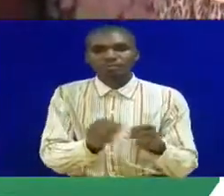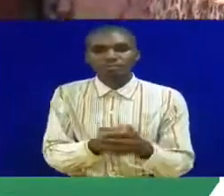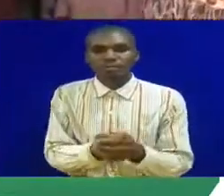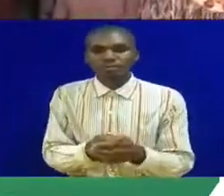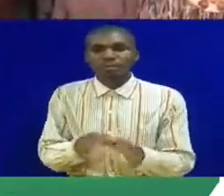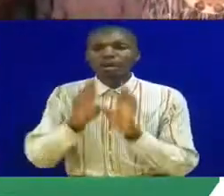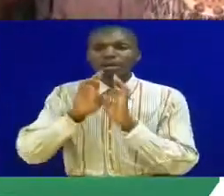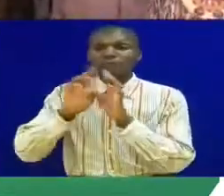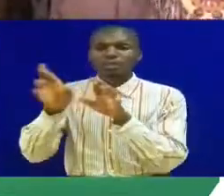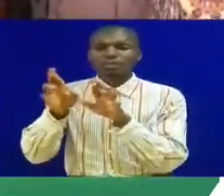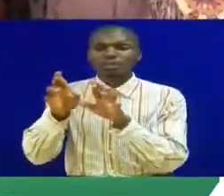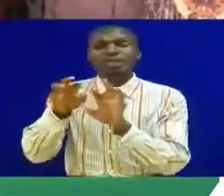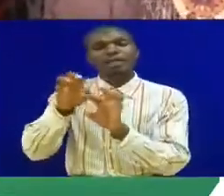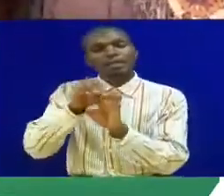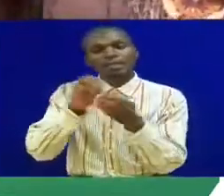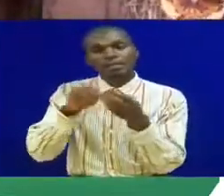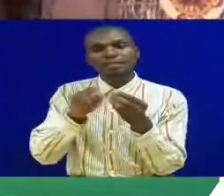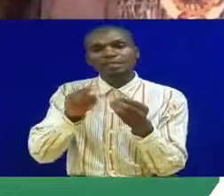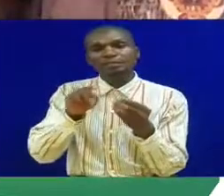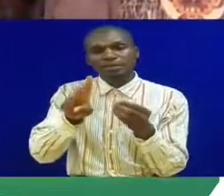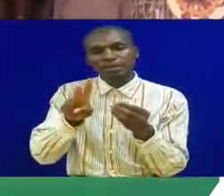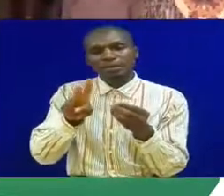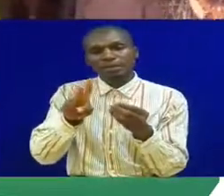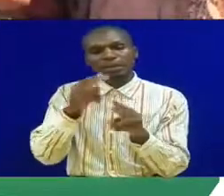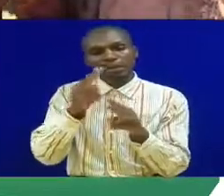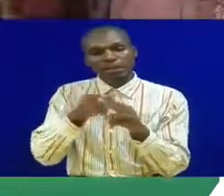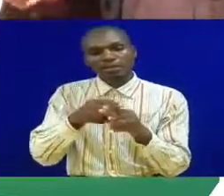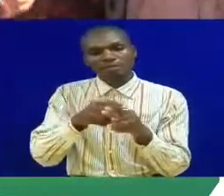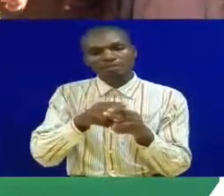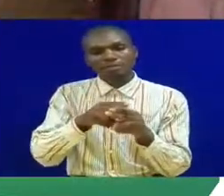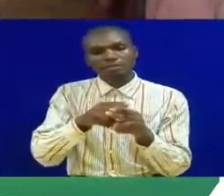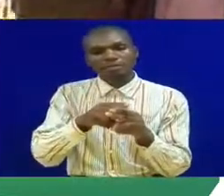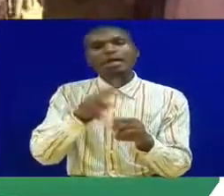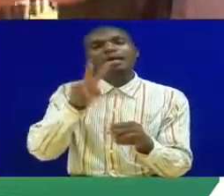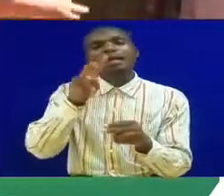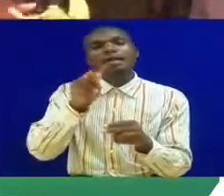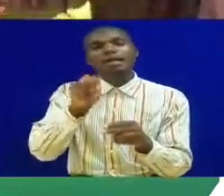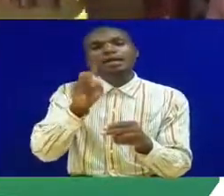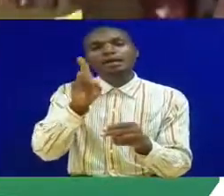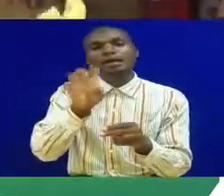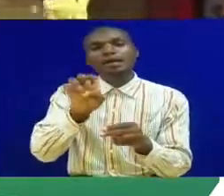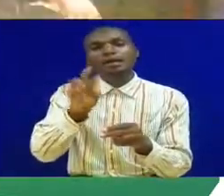Ginko ripoti reta seni Kisii and Nyamira TV. Letaliane, Ndemo Steven.